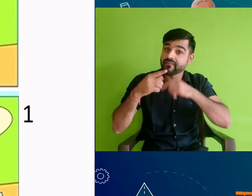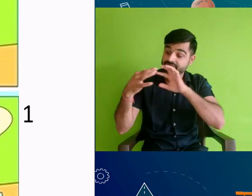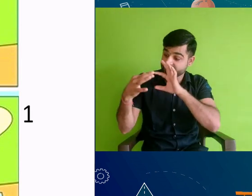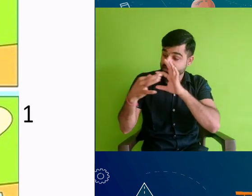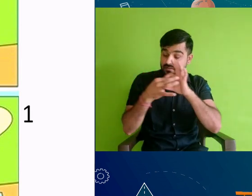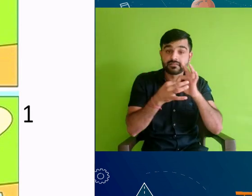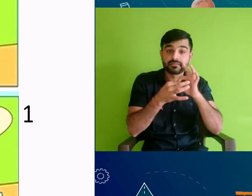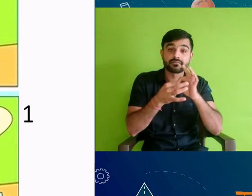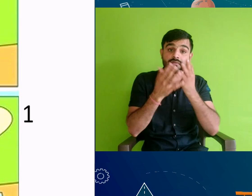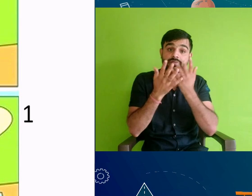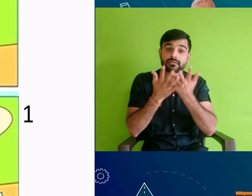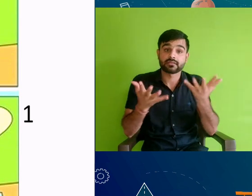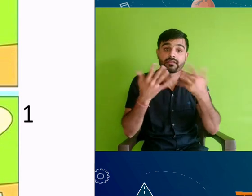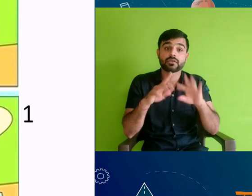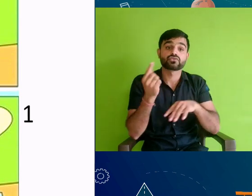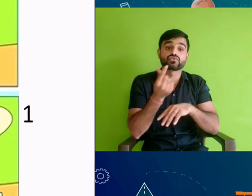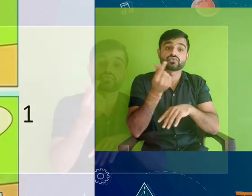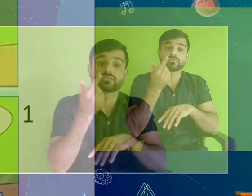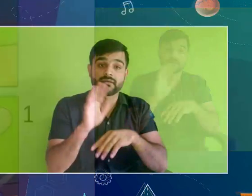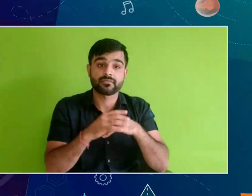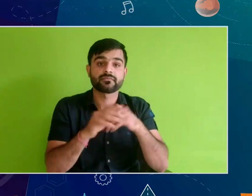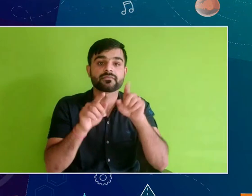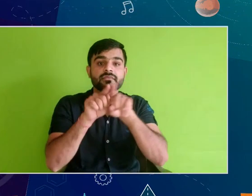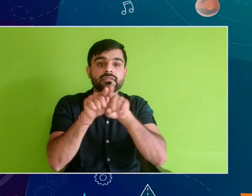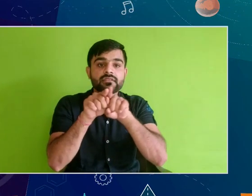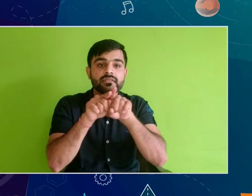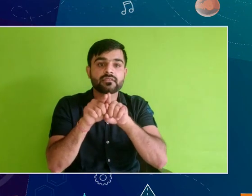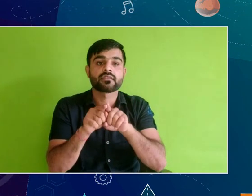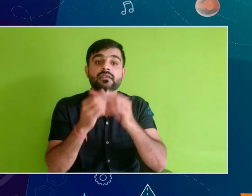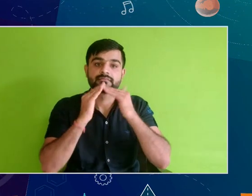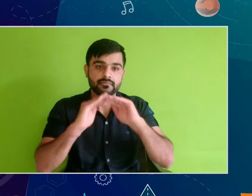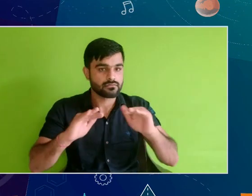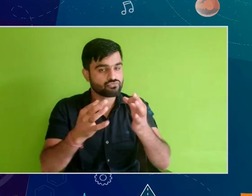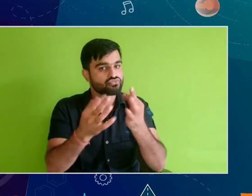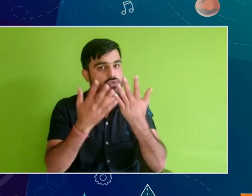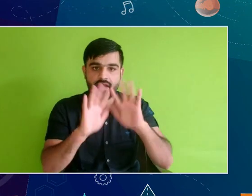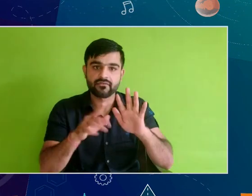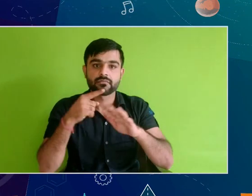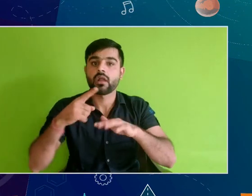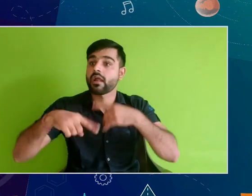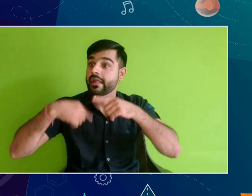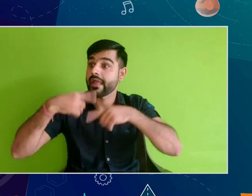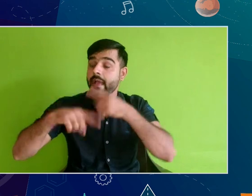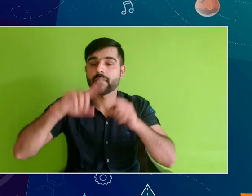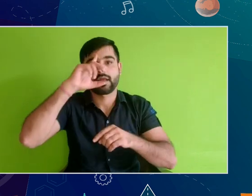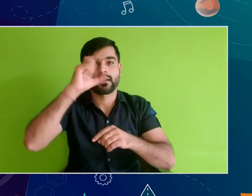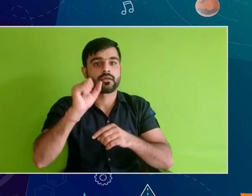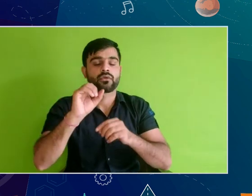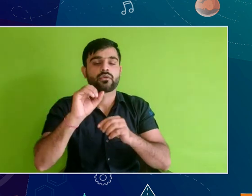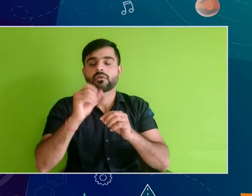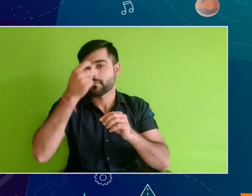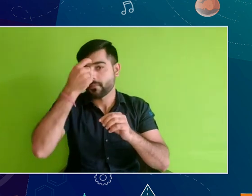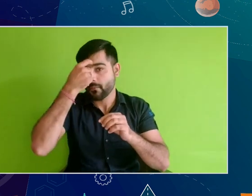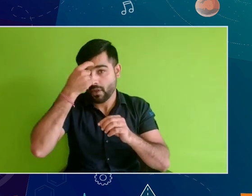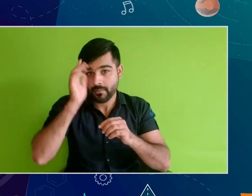चीजों में यूज होता है। जैसे हमारे जो स्पेशल बच्चे हैं, उनको चीजें मेमोराइज करने में जो दिक्कत परेशानी आती